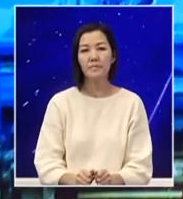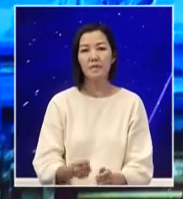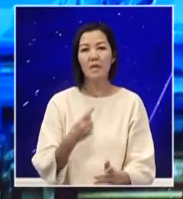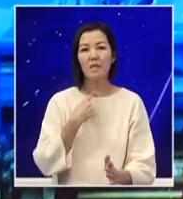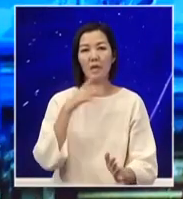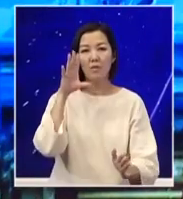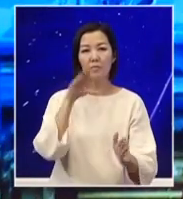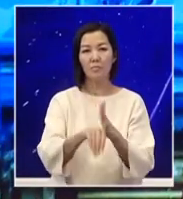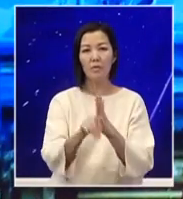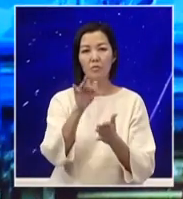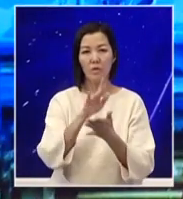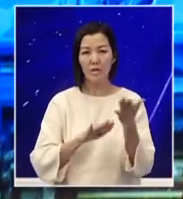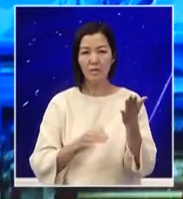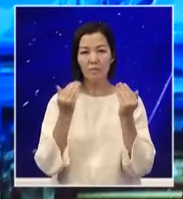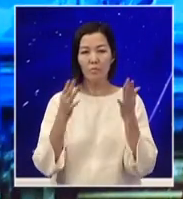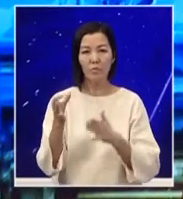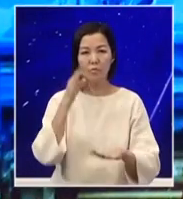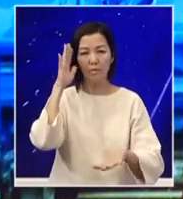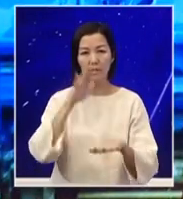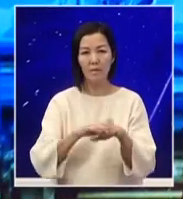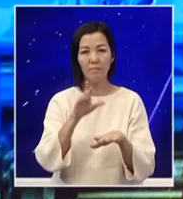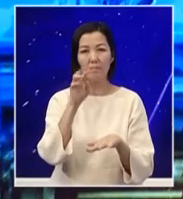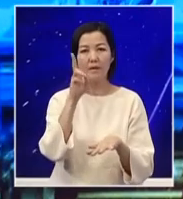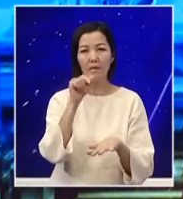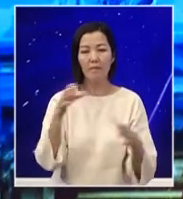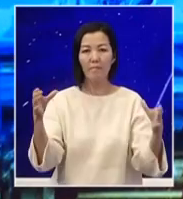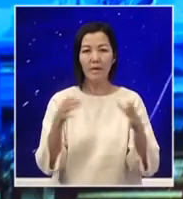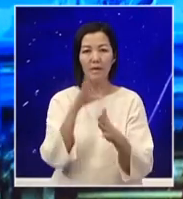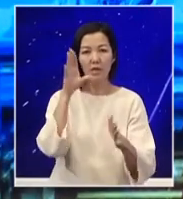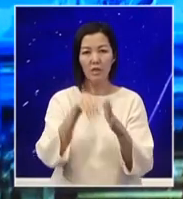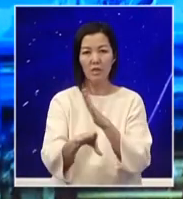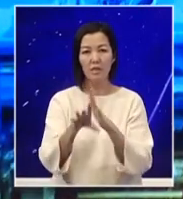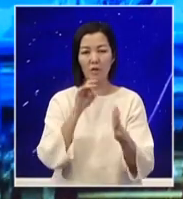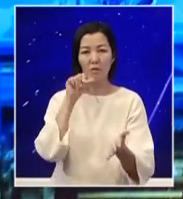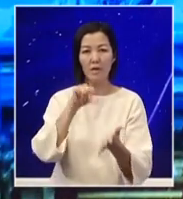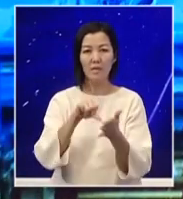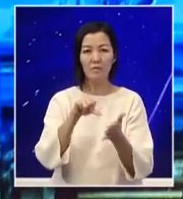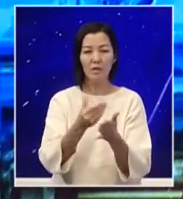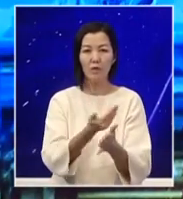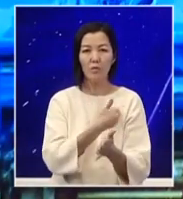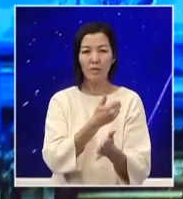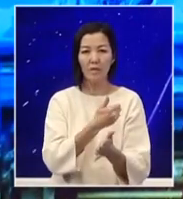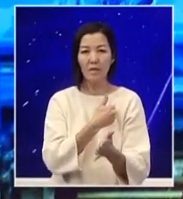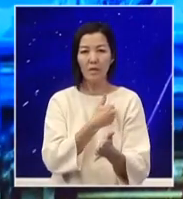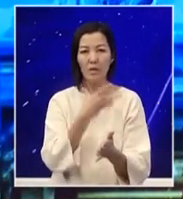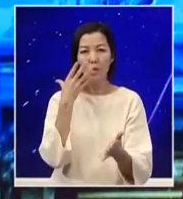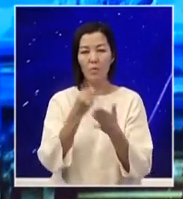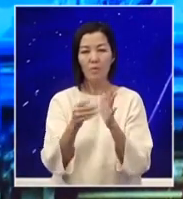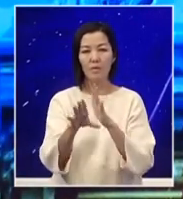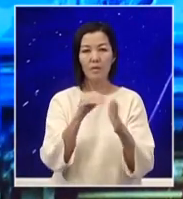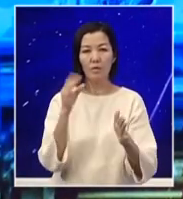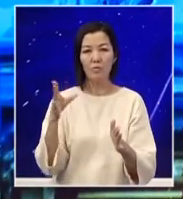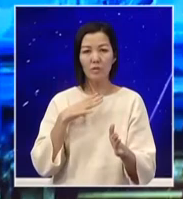Праймеризде дауыс беру жалғасып жатыр. Бүгін облыс әкімі Амандық Баталов партияішілік сайлауға қатысып жатқан үміткерлер ішінен өз таңдауын